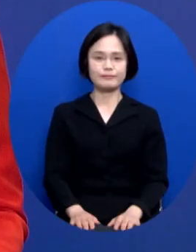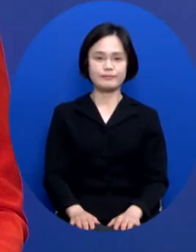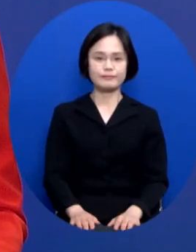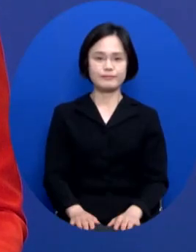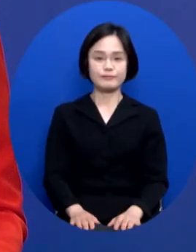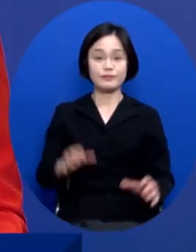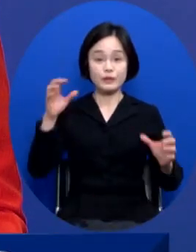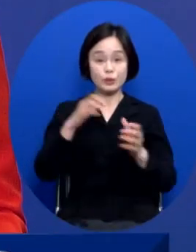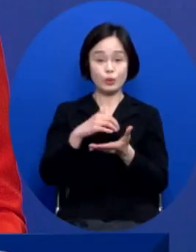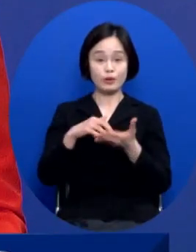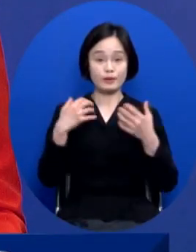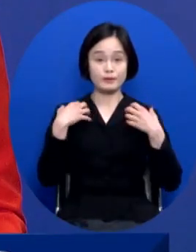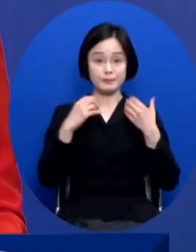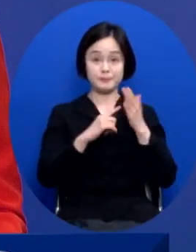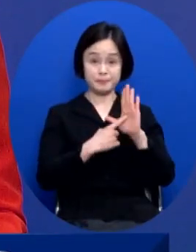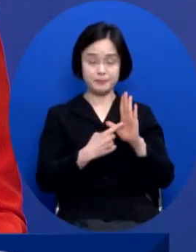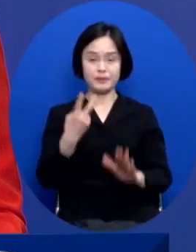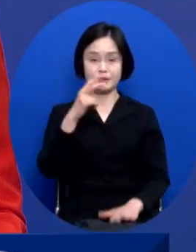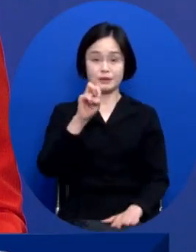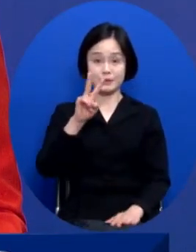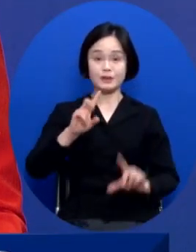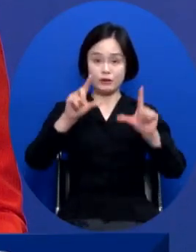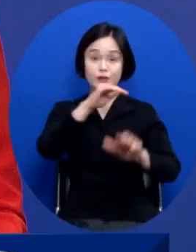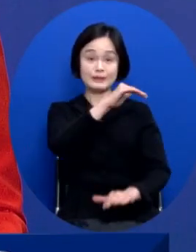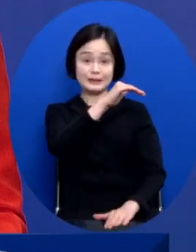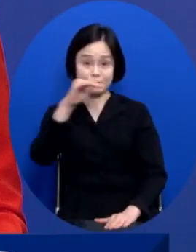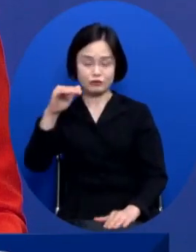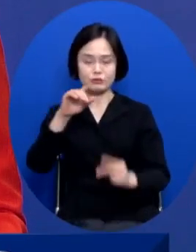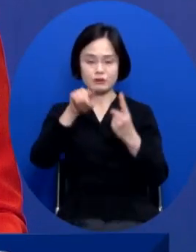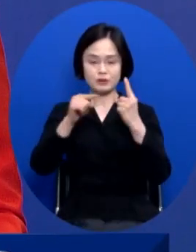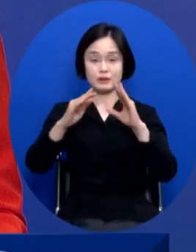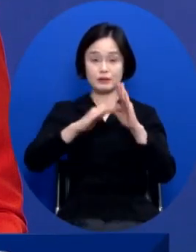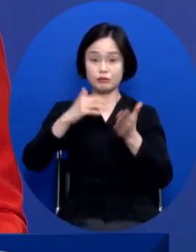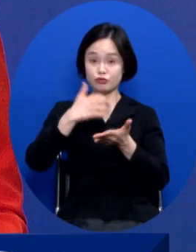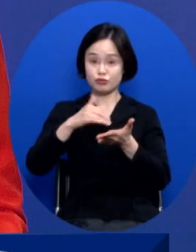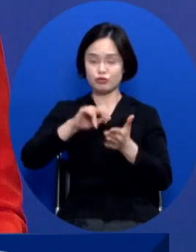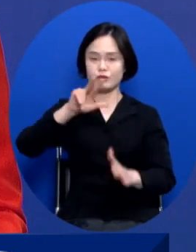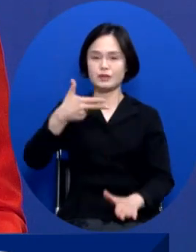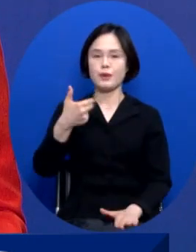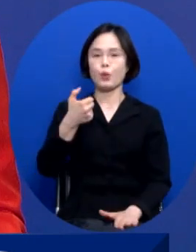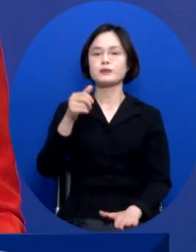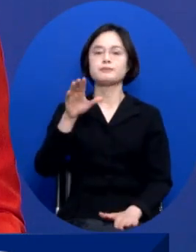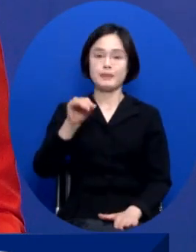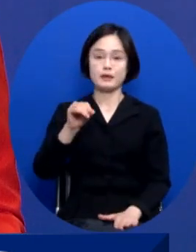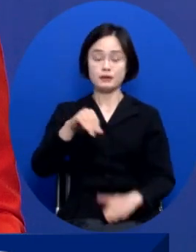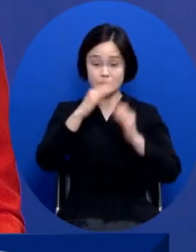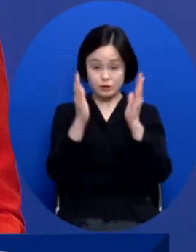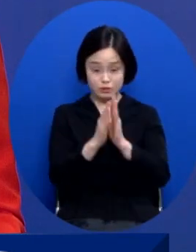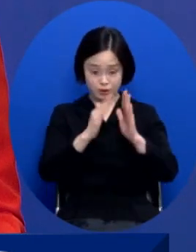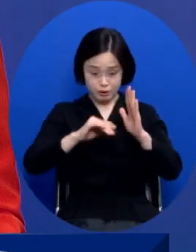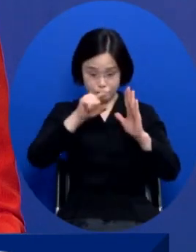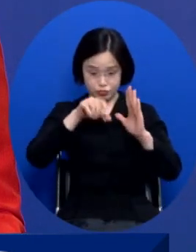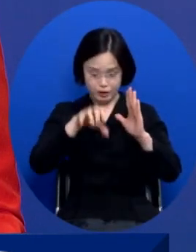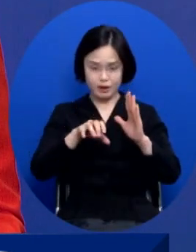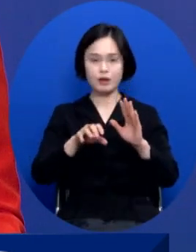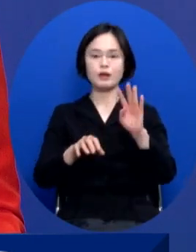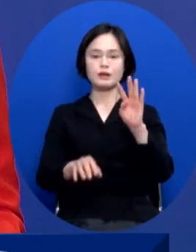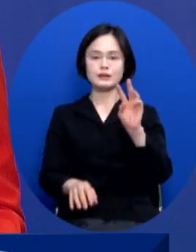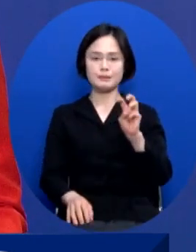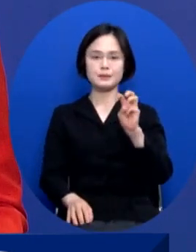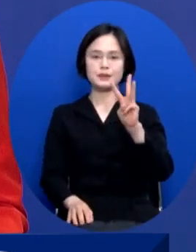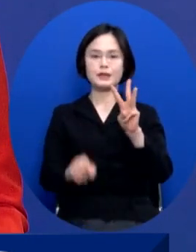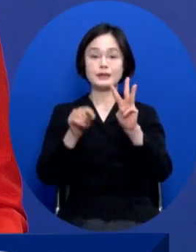통계청에 따르면 2022년 기준 1인 가구는 750만 가구로 전체 가구에서 34.5%